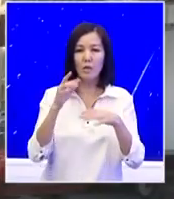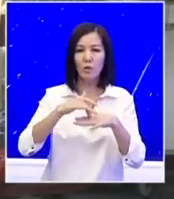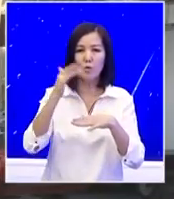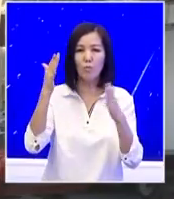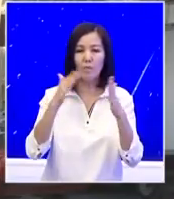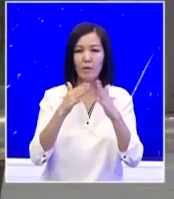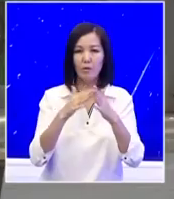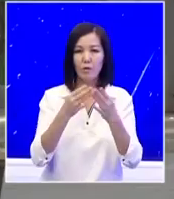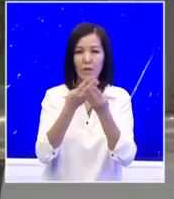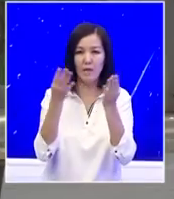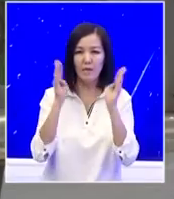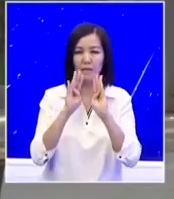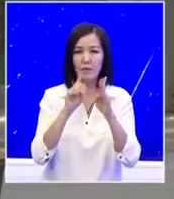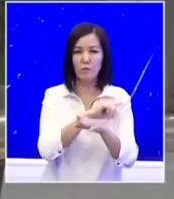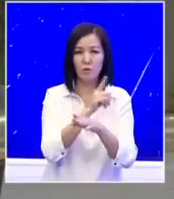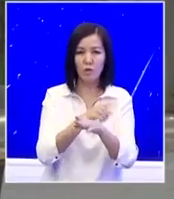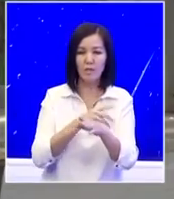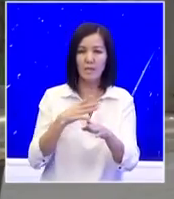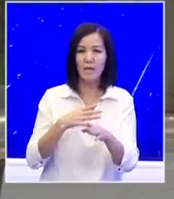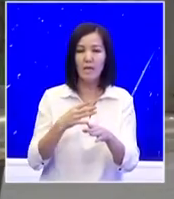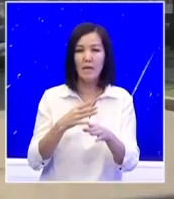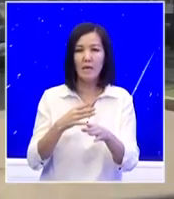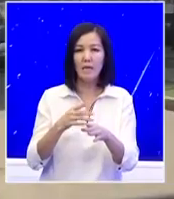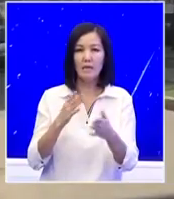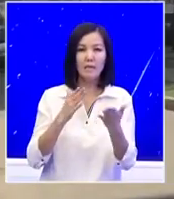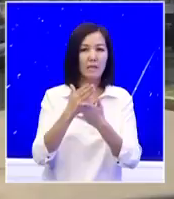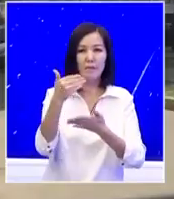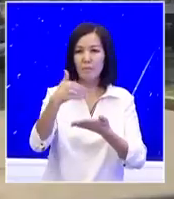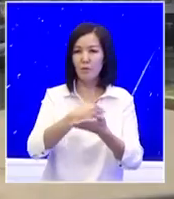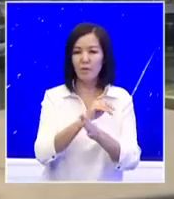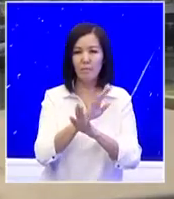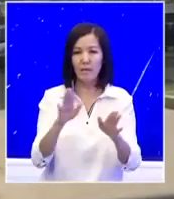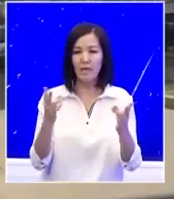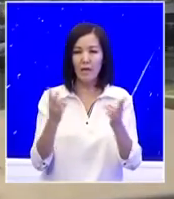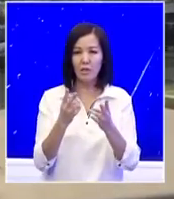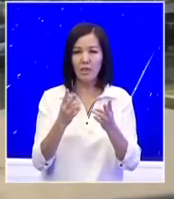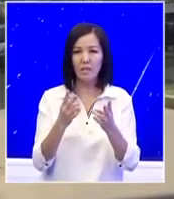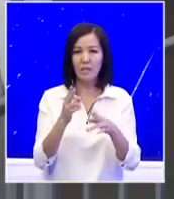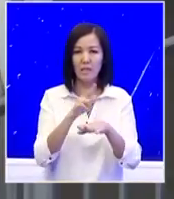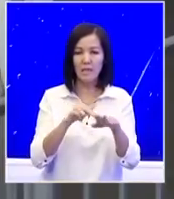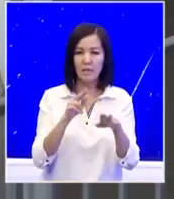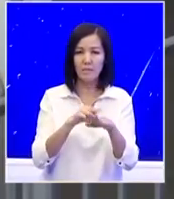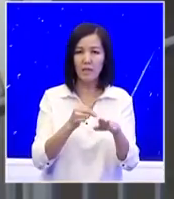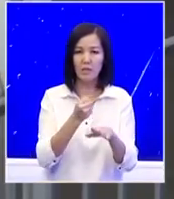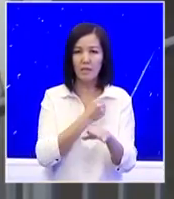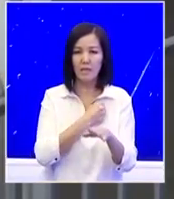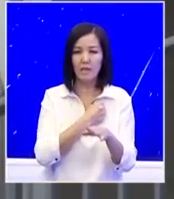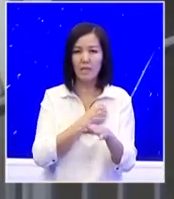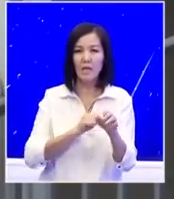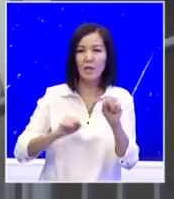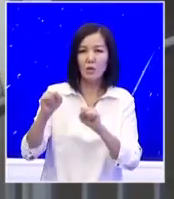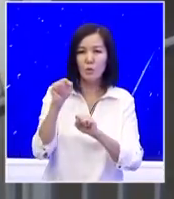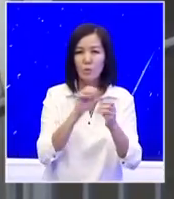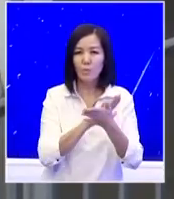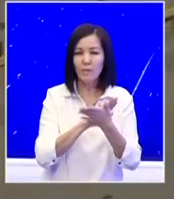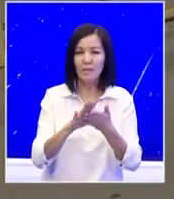тұрғын үйдегі карантин барынша күшейтілген. Ешкім кіріп шықпайды, қажетті заттарын тәртіп сақшылары залалсыздандырып